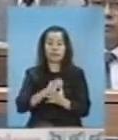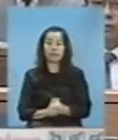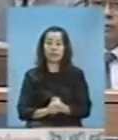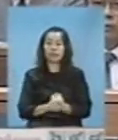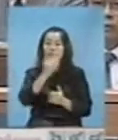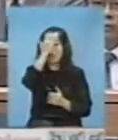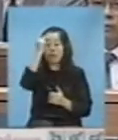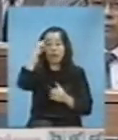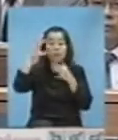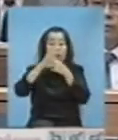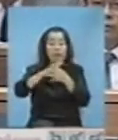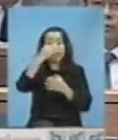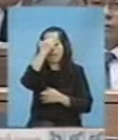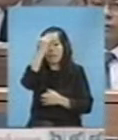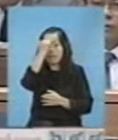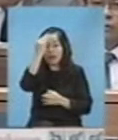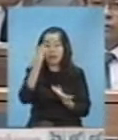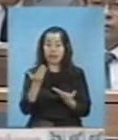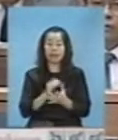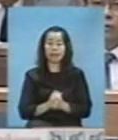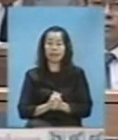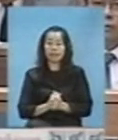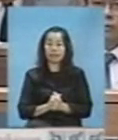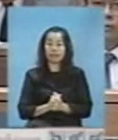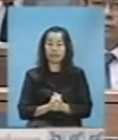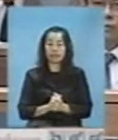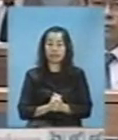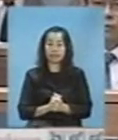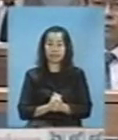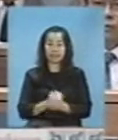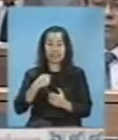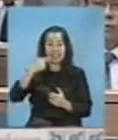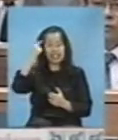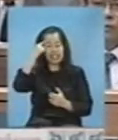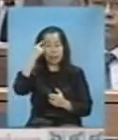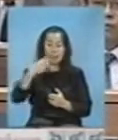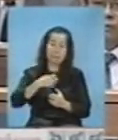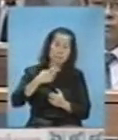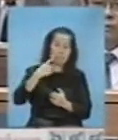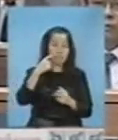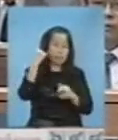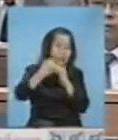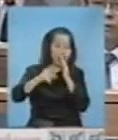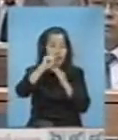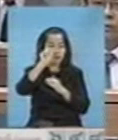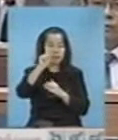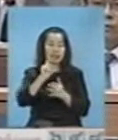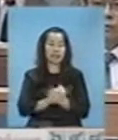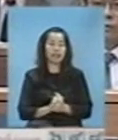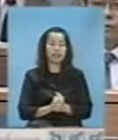ที่กระผมเป็นห่วงว่าจะมีการยกเลิกไม่ได้แปลว่าไม่มีที่มาที่ไปนะครับ